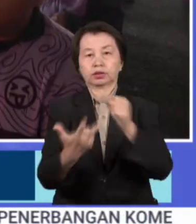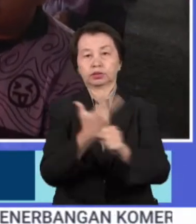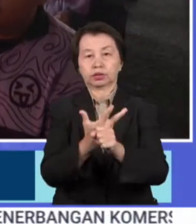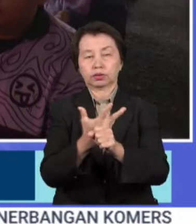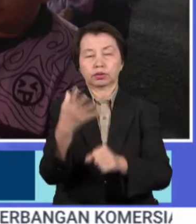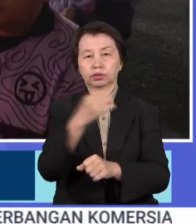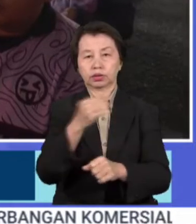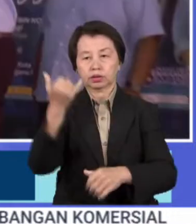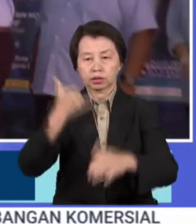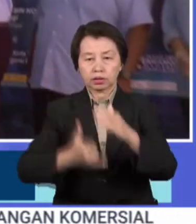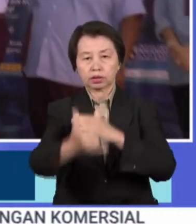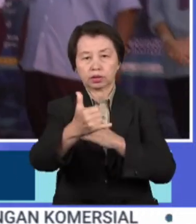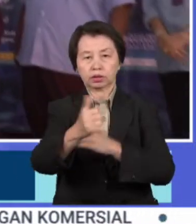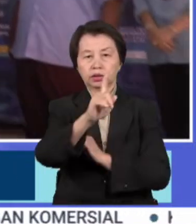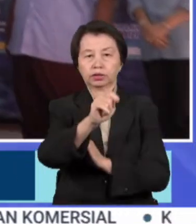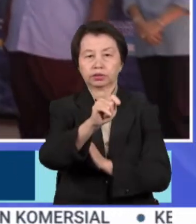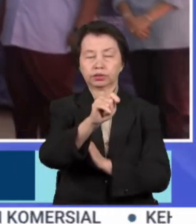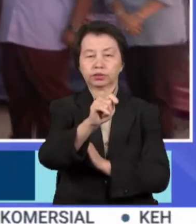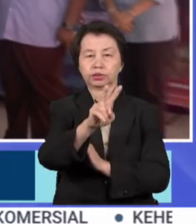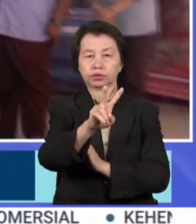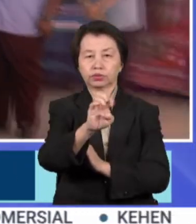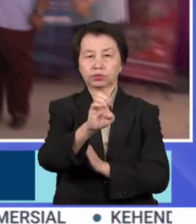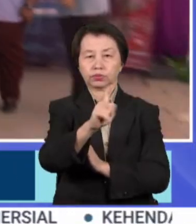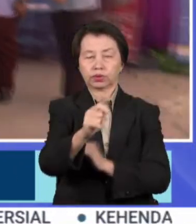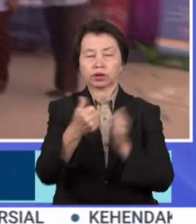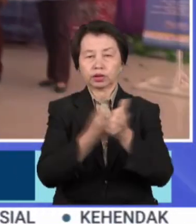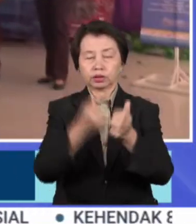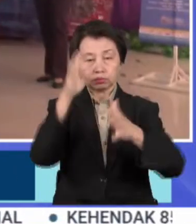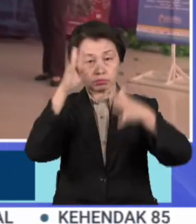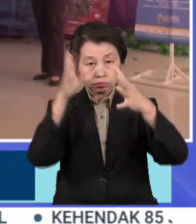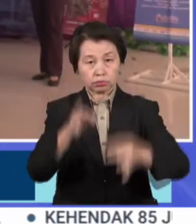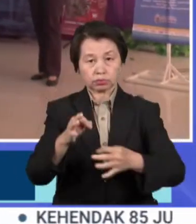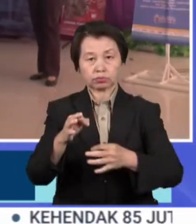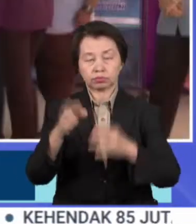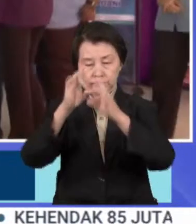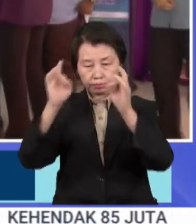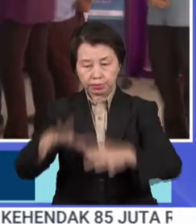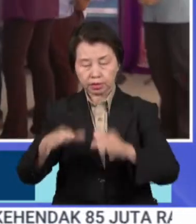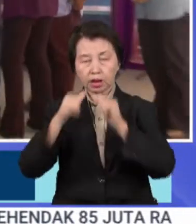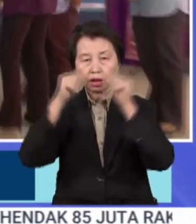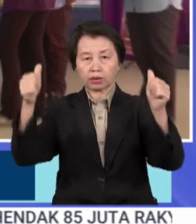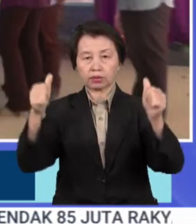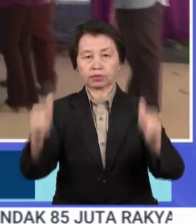Selain kemasukan ke TVET berdasarkan kepada keputusan peperiksaan awam.